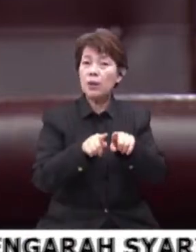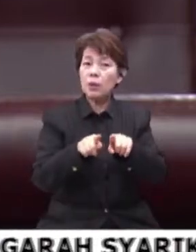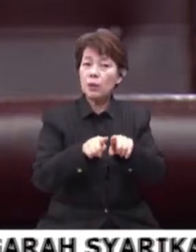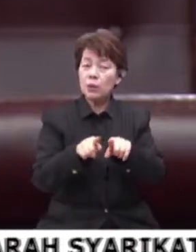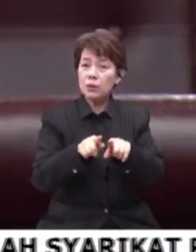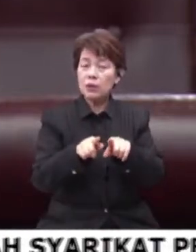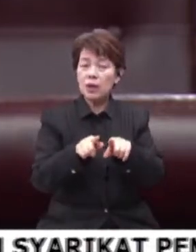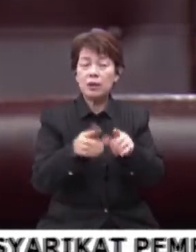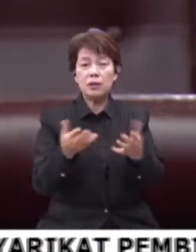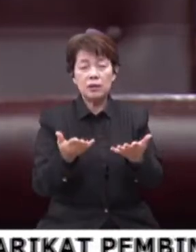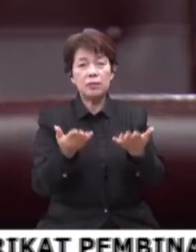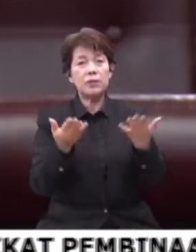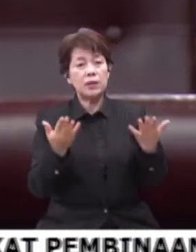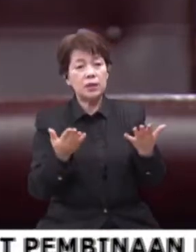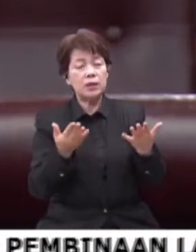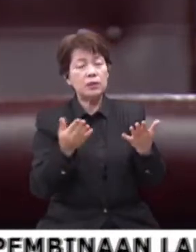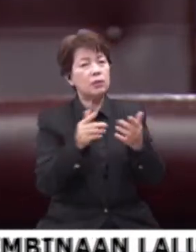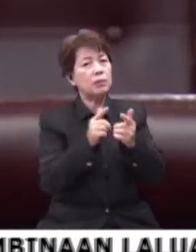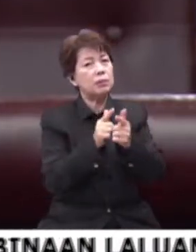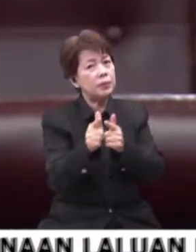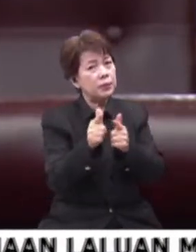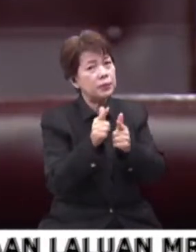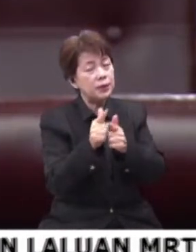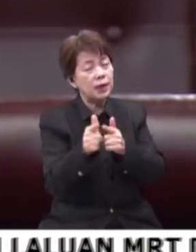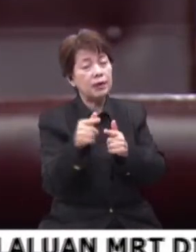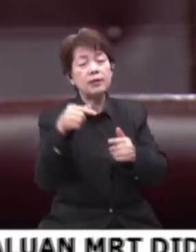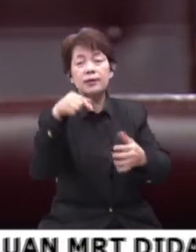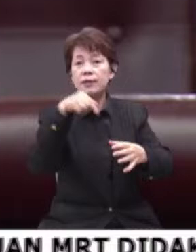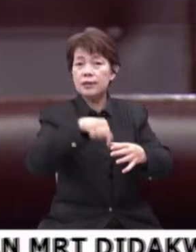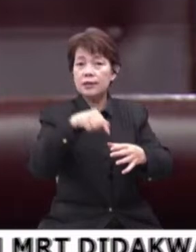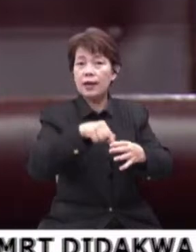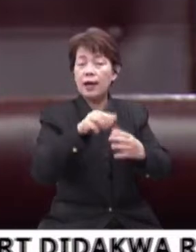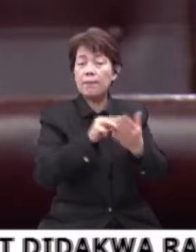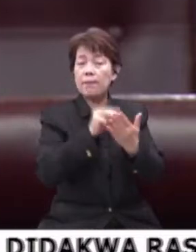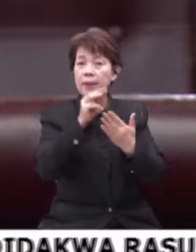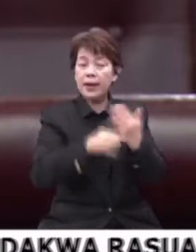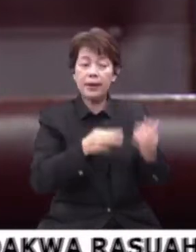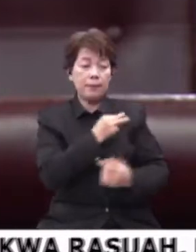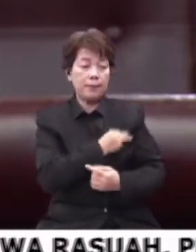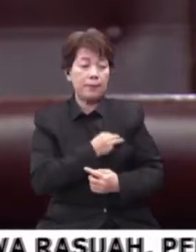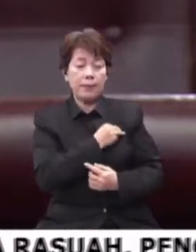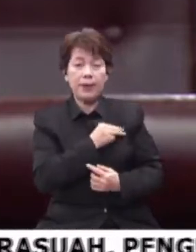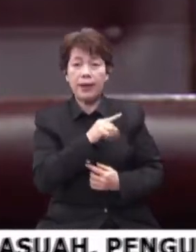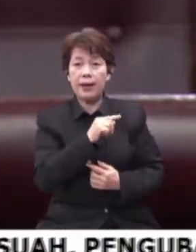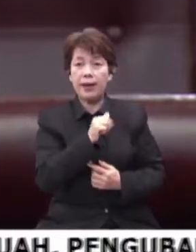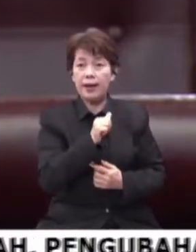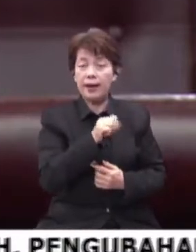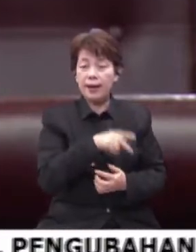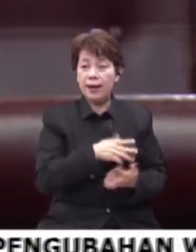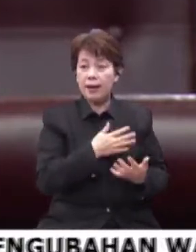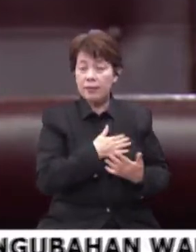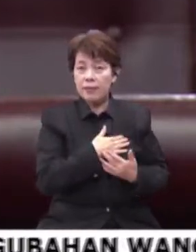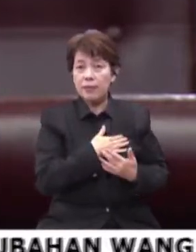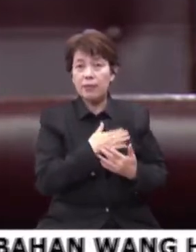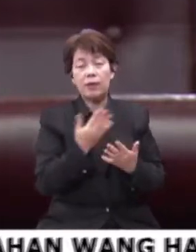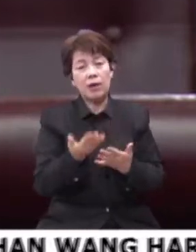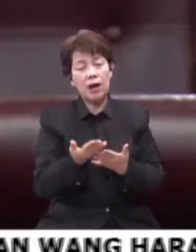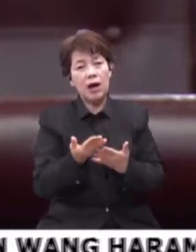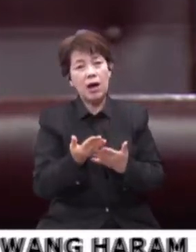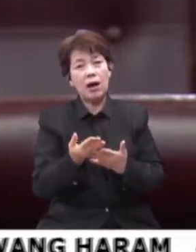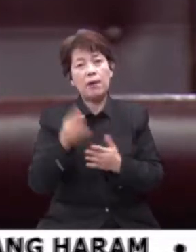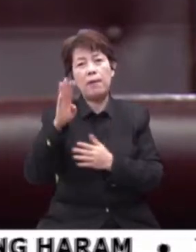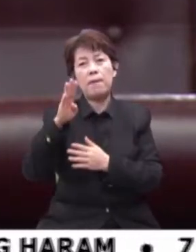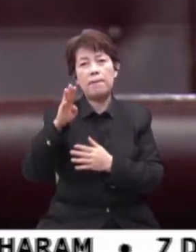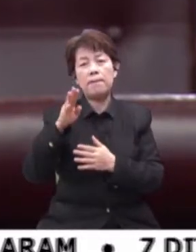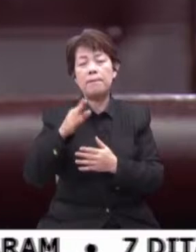bila dapat kelulusan daripada my gap yaitu pihak Kementerian ini maka ia bolehlah ditirab sebagai bahan organik